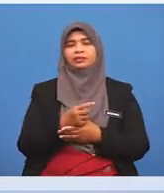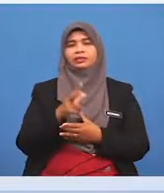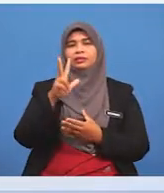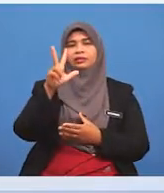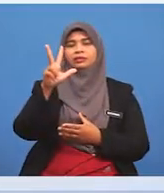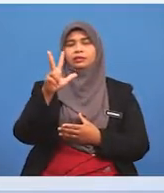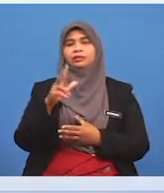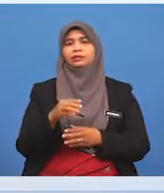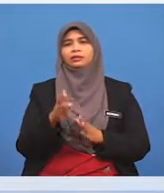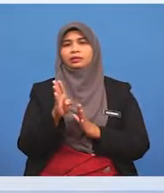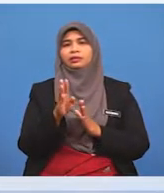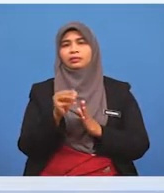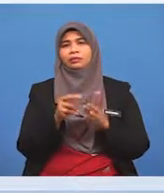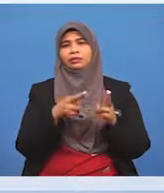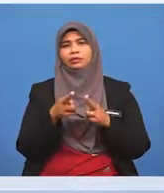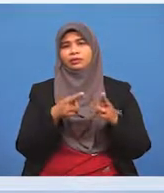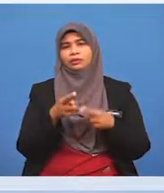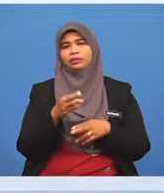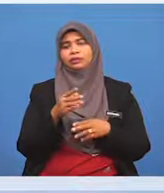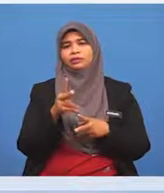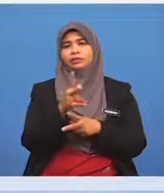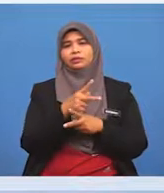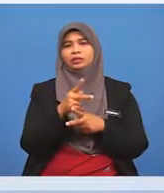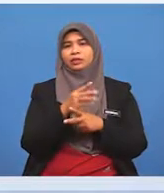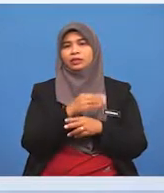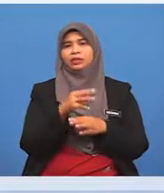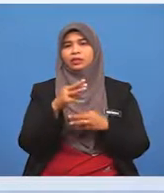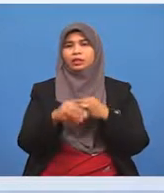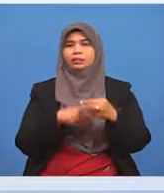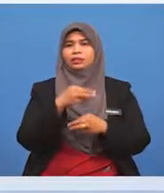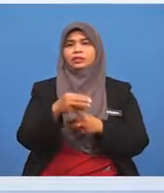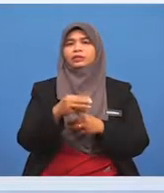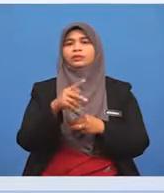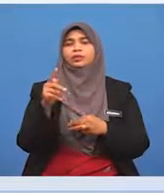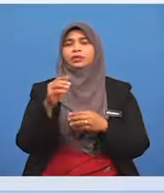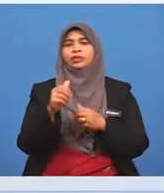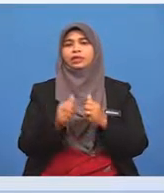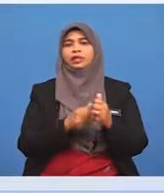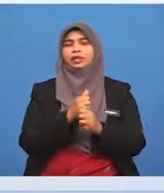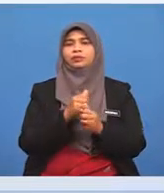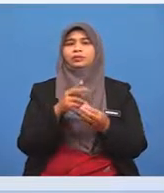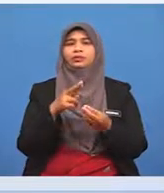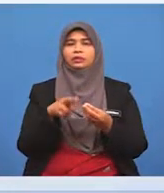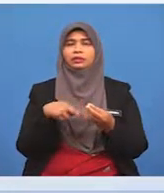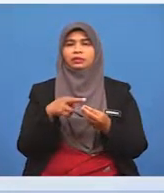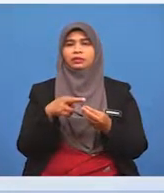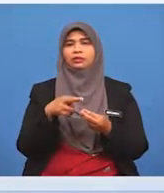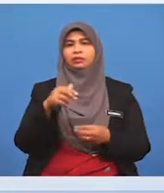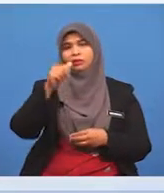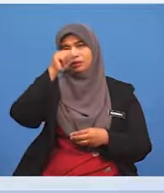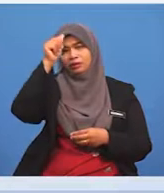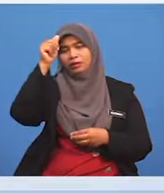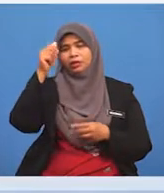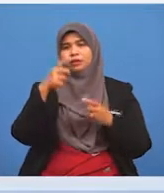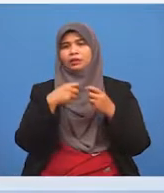sekitar. Allah Subhanahu Wa Taala telah melantik manusia sebagai khalifahnya di bumi